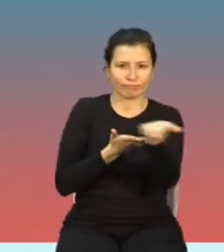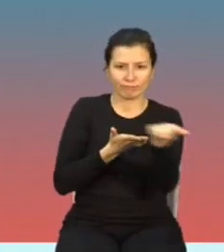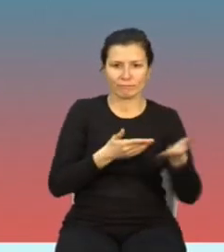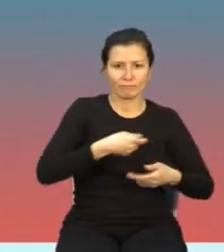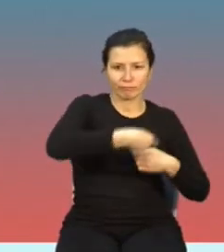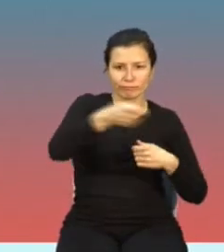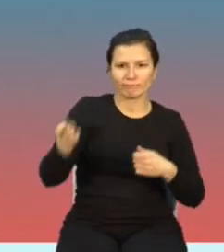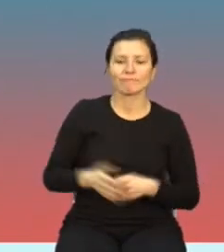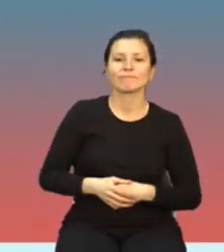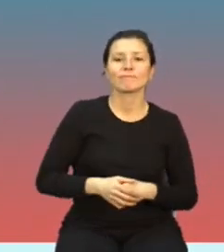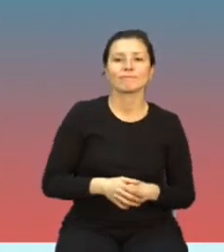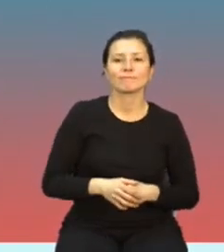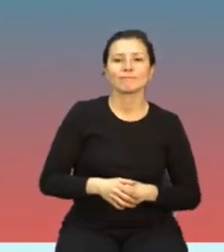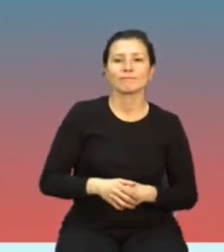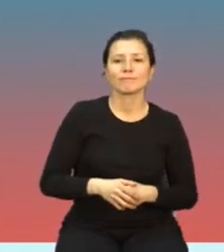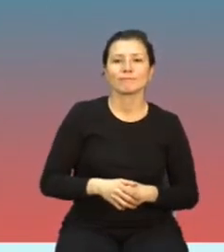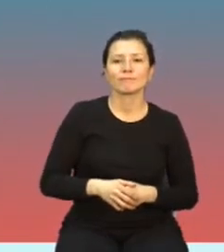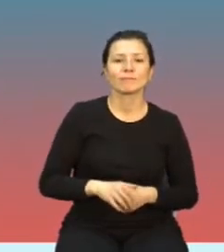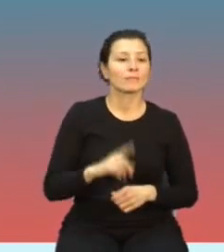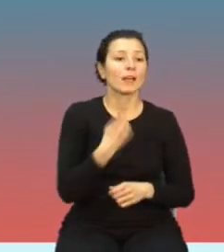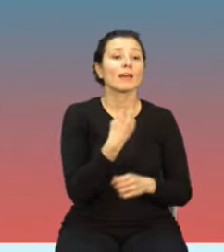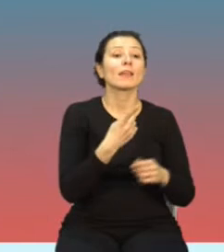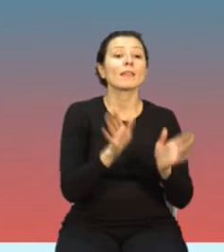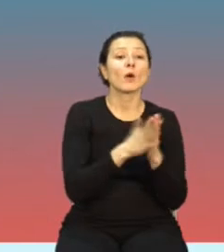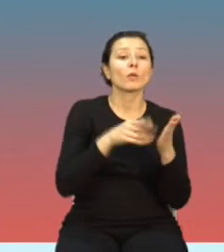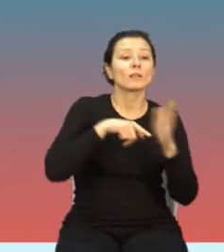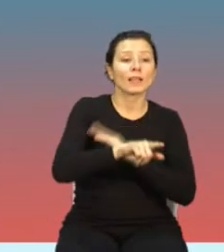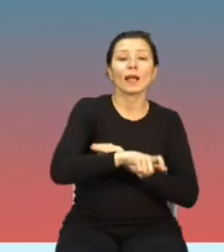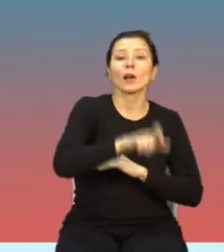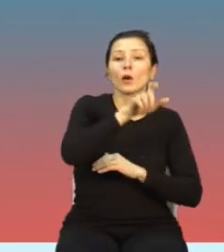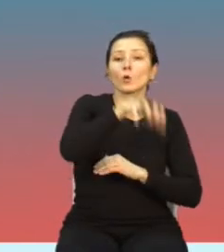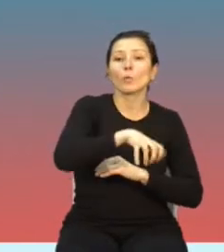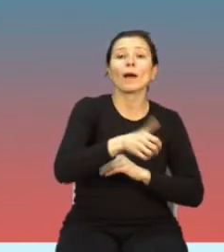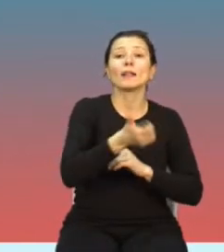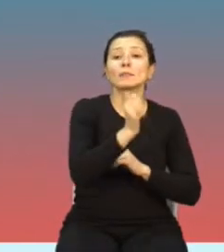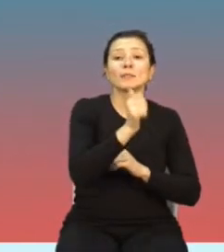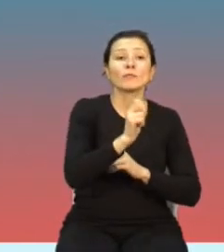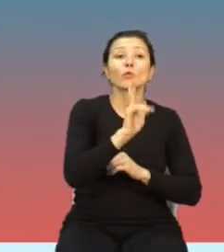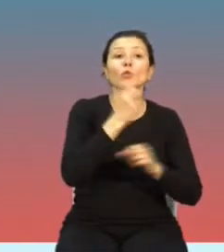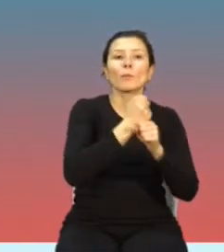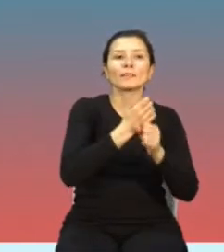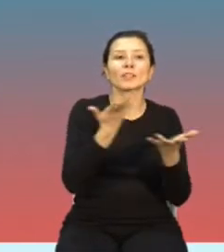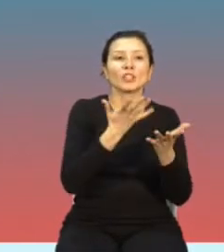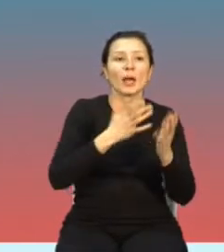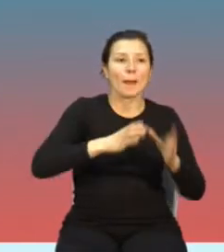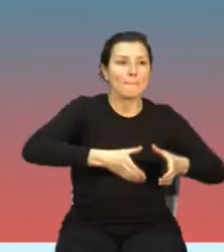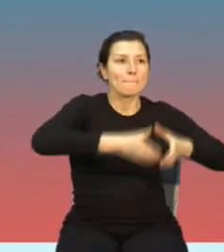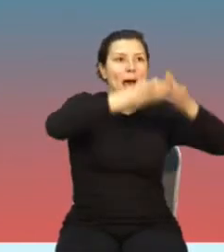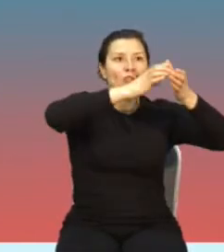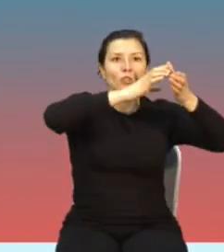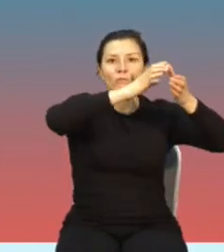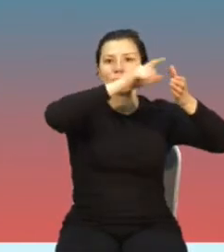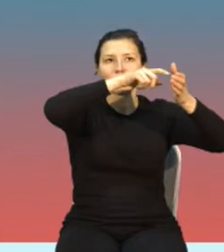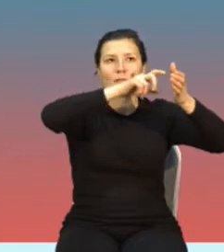Jedna ulotka jest dla instalatorów i dla specjalistów pracujących na masztach i na wieżach.